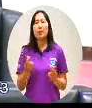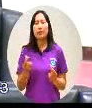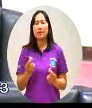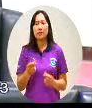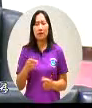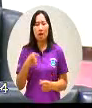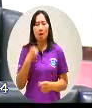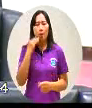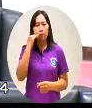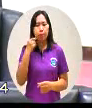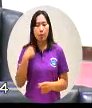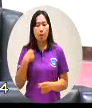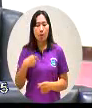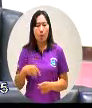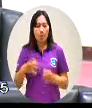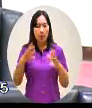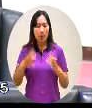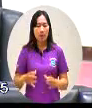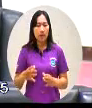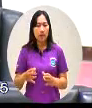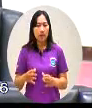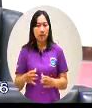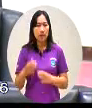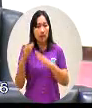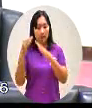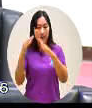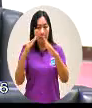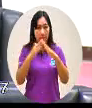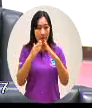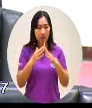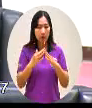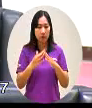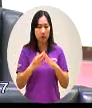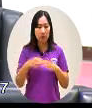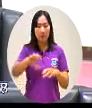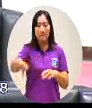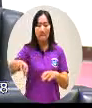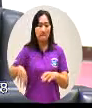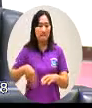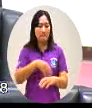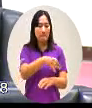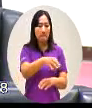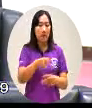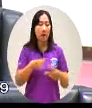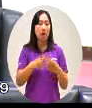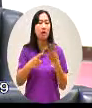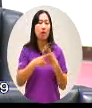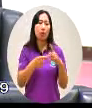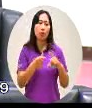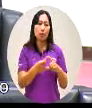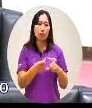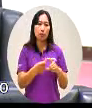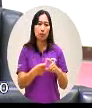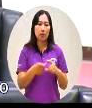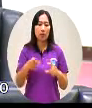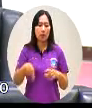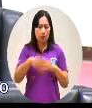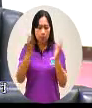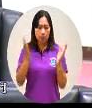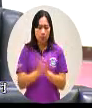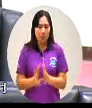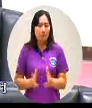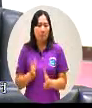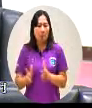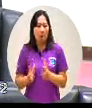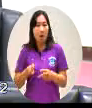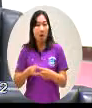要起。这若要起一间啊厝来住，这嘛工业区呢，到处拢是喷砖。清水岩山脚，即马即条路要开辟